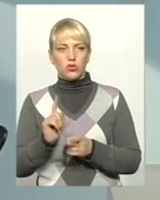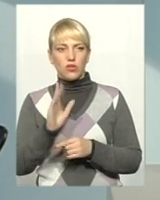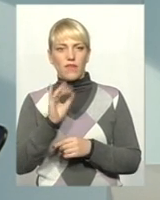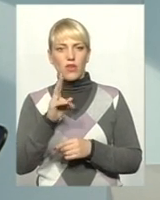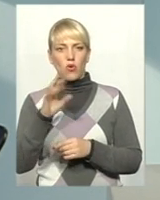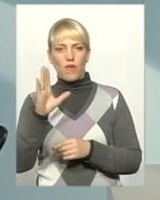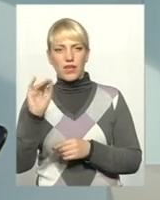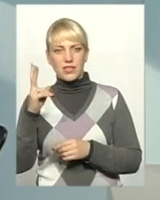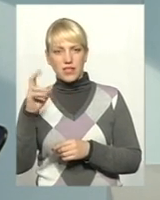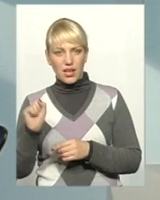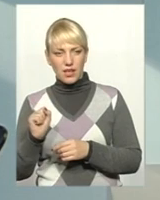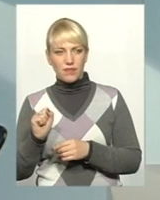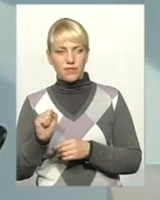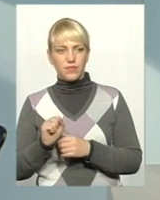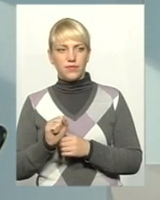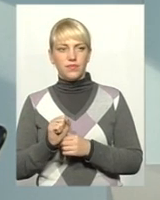Віньківецька